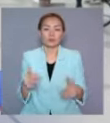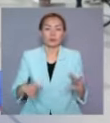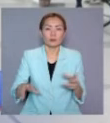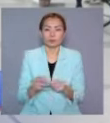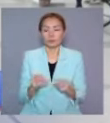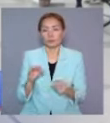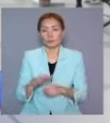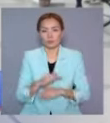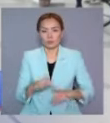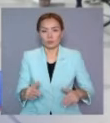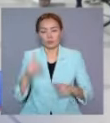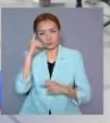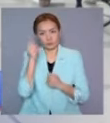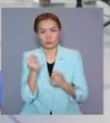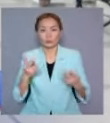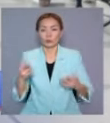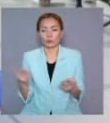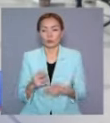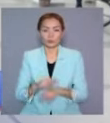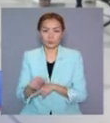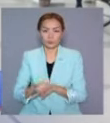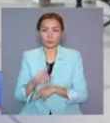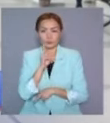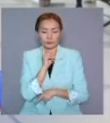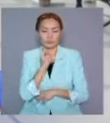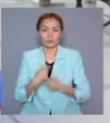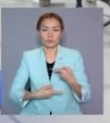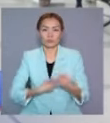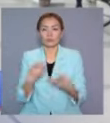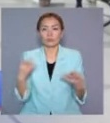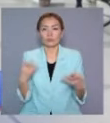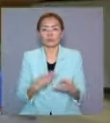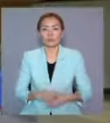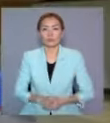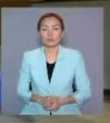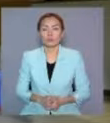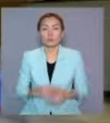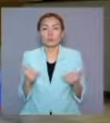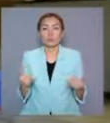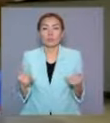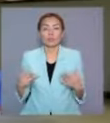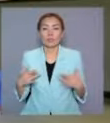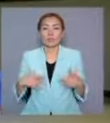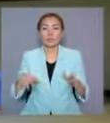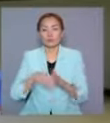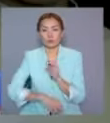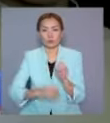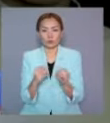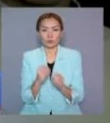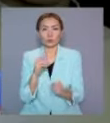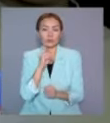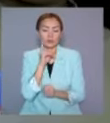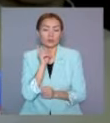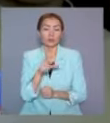кейін біздің артымызда қалатын, өздерінің белсенді болуға тырысатын бірінші курстарды жинадым. Қазіргі таңда театр құрамында 10-нан